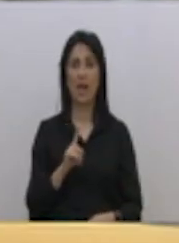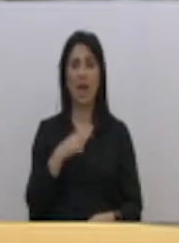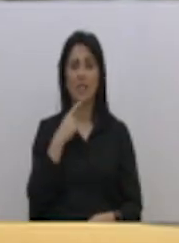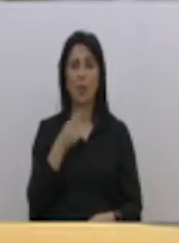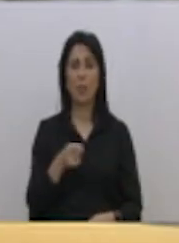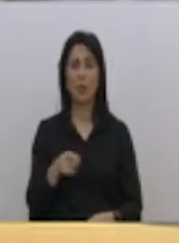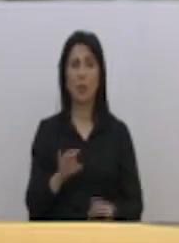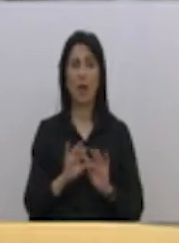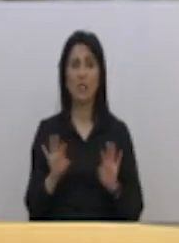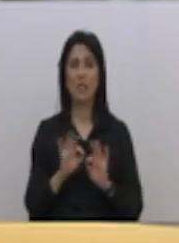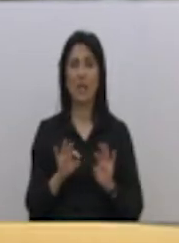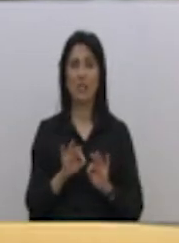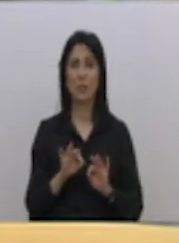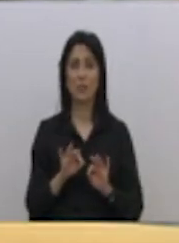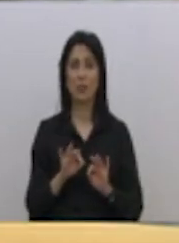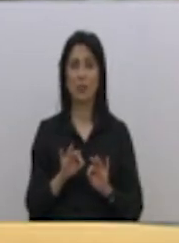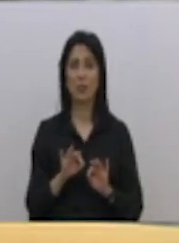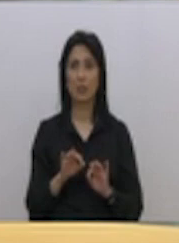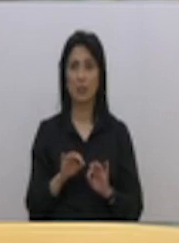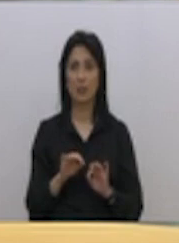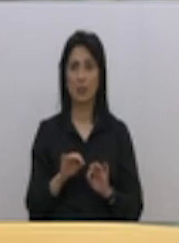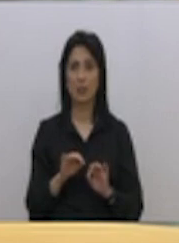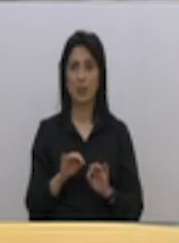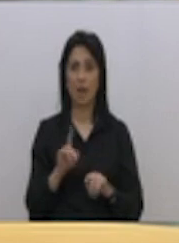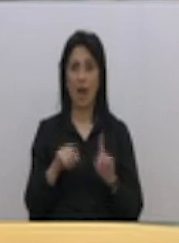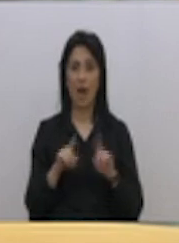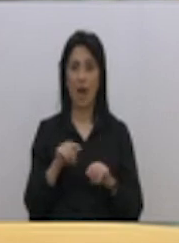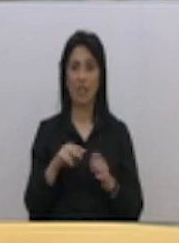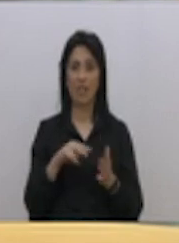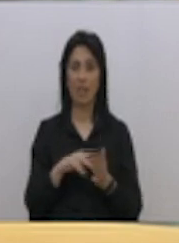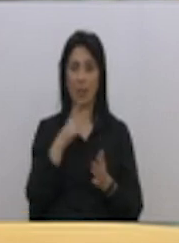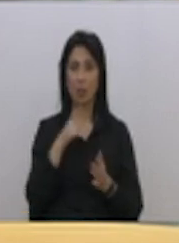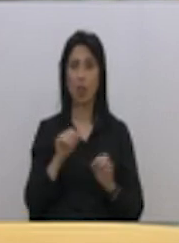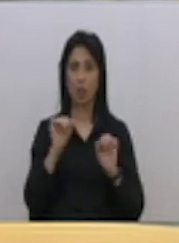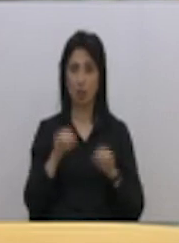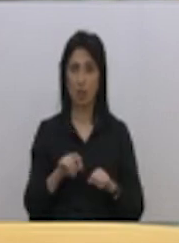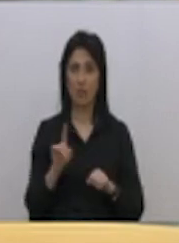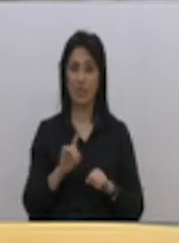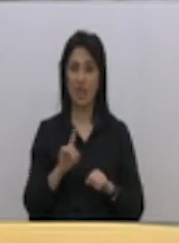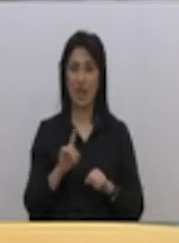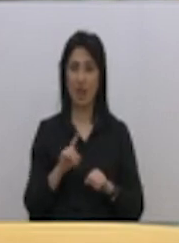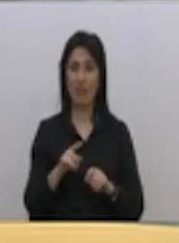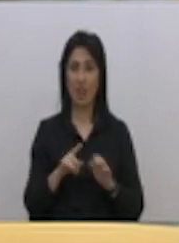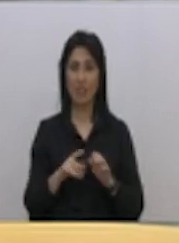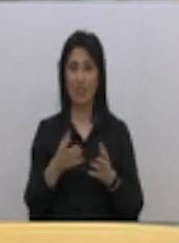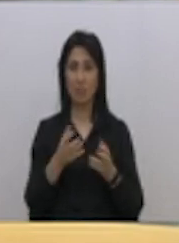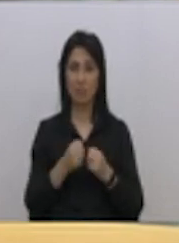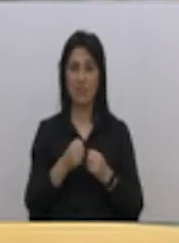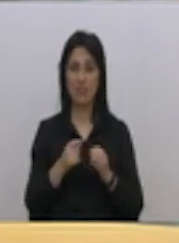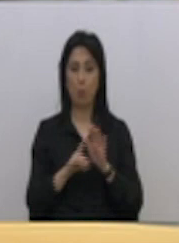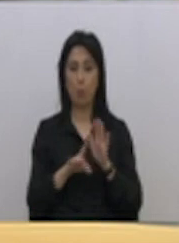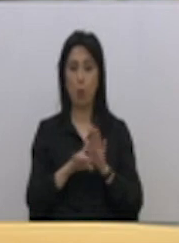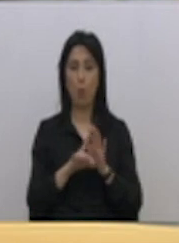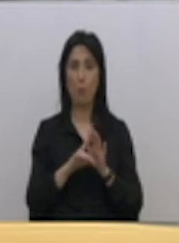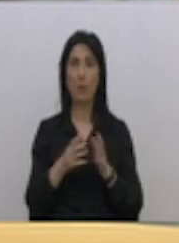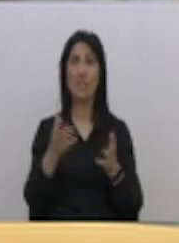mă boda, am gans hadeba și da, citire. Handa hand geba moment, irom șeid leba ragați bombe, biscan mire bulit, set, hrijob des,